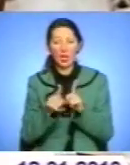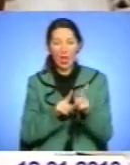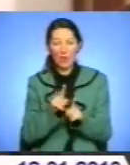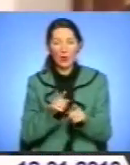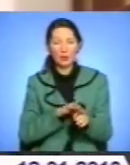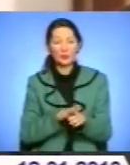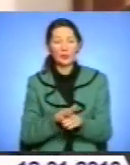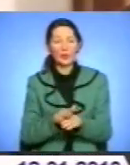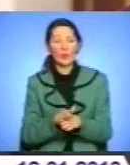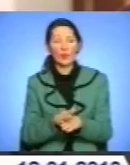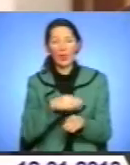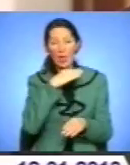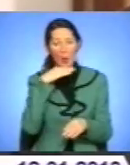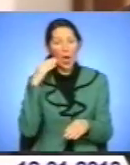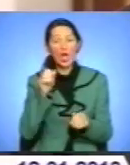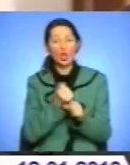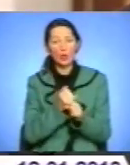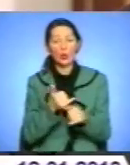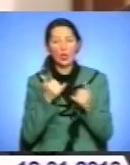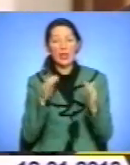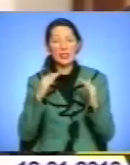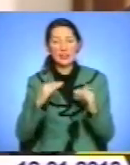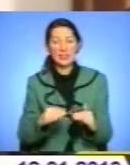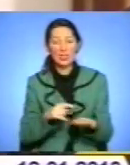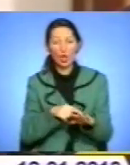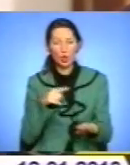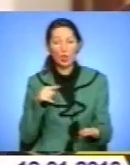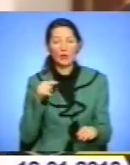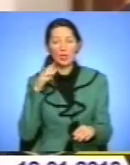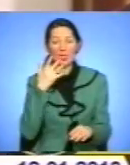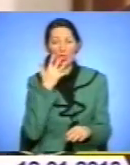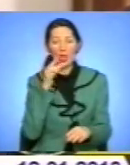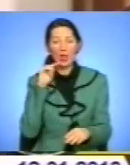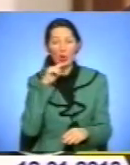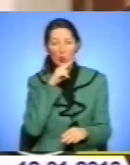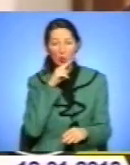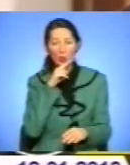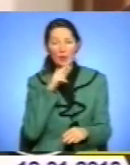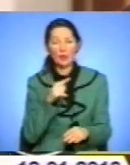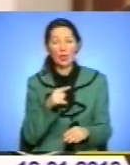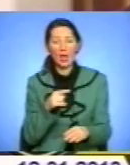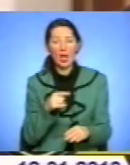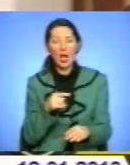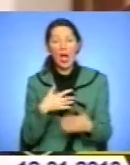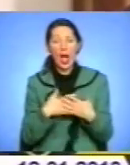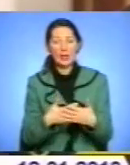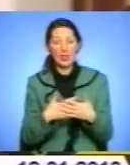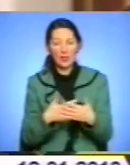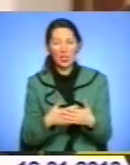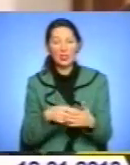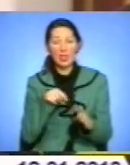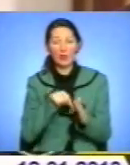визнав. Багато зроблено для зниження чутливості національної економіки до зовнішніх шоків, активізації внутрішніх